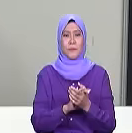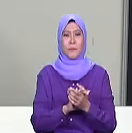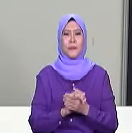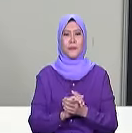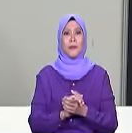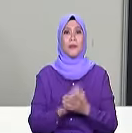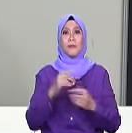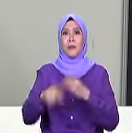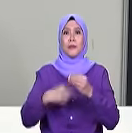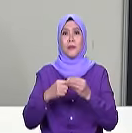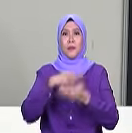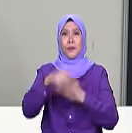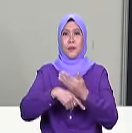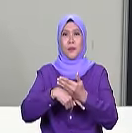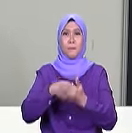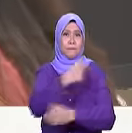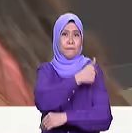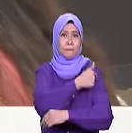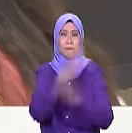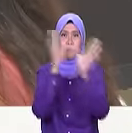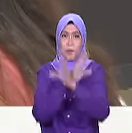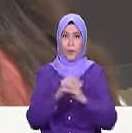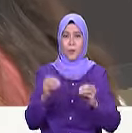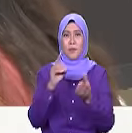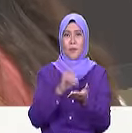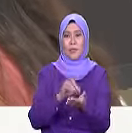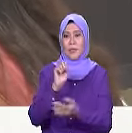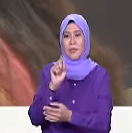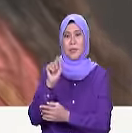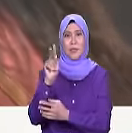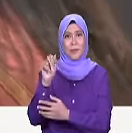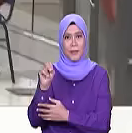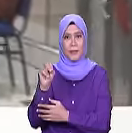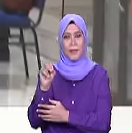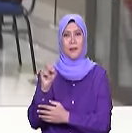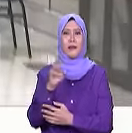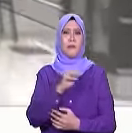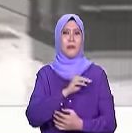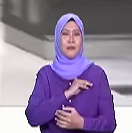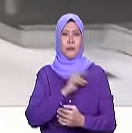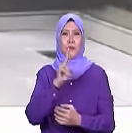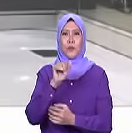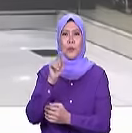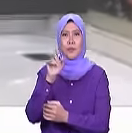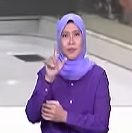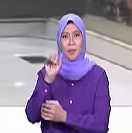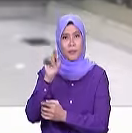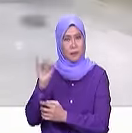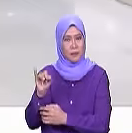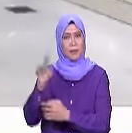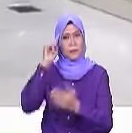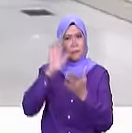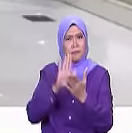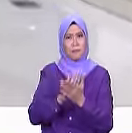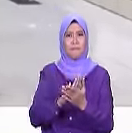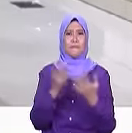Sementara itu, mengenai program vaksinasi Sarawak, Datuk Seri Dr. Steven Rudi Utom yang juga Menteri Utiliti Sarawak memaklumkan beliau yakin dengan